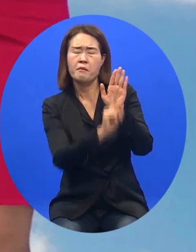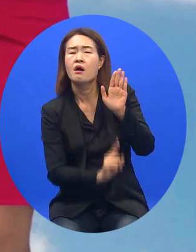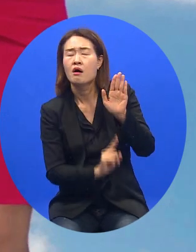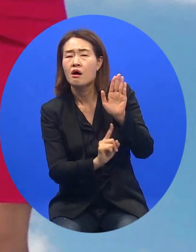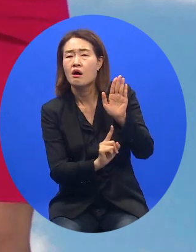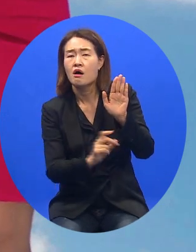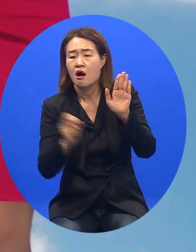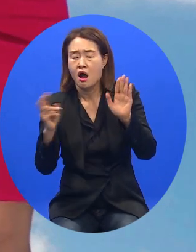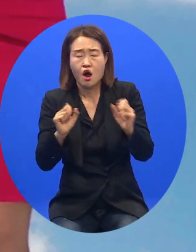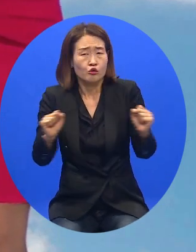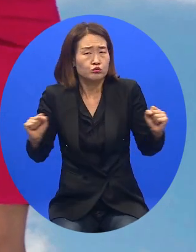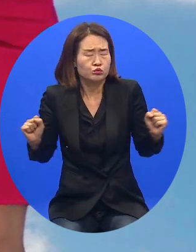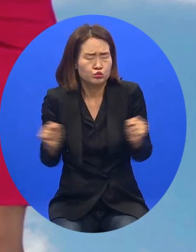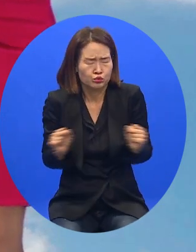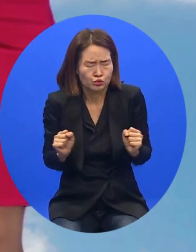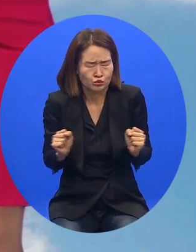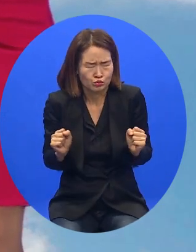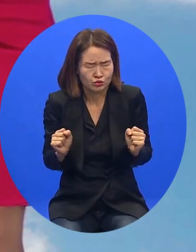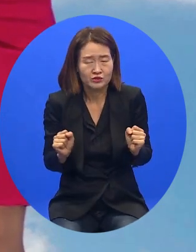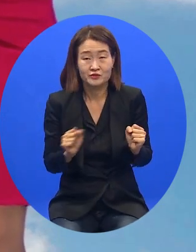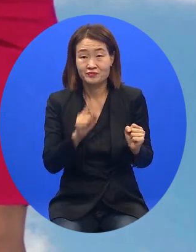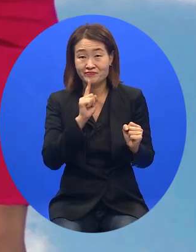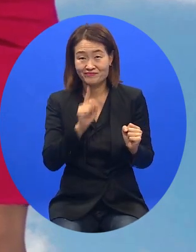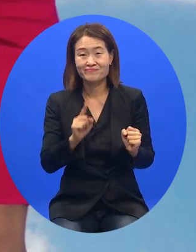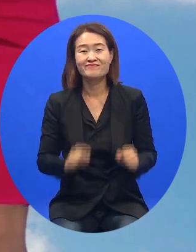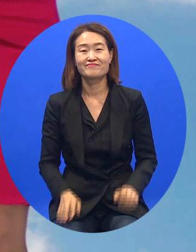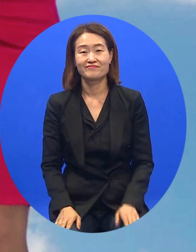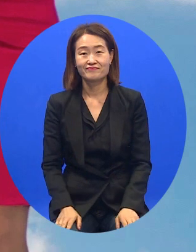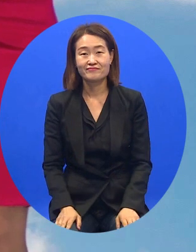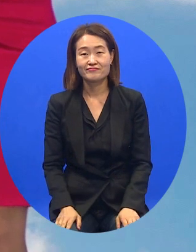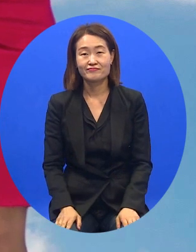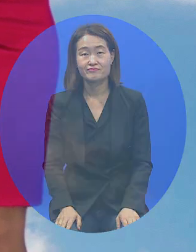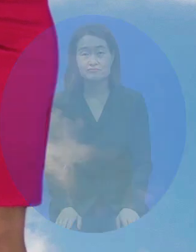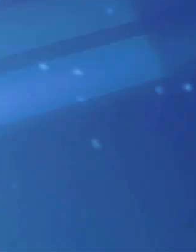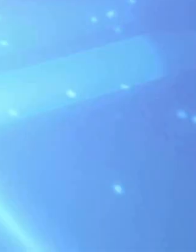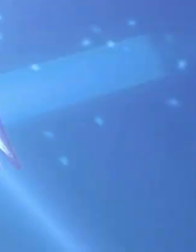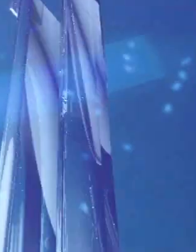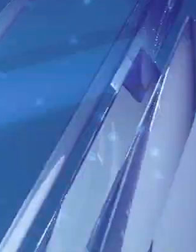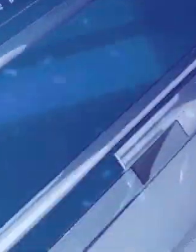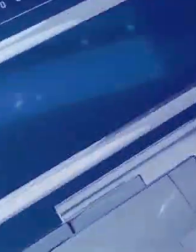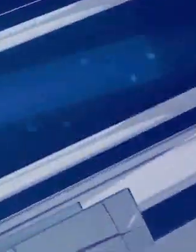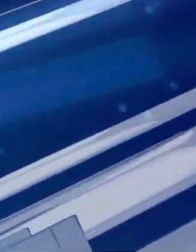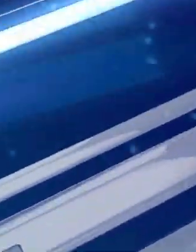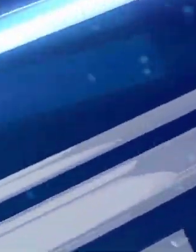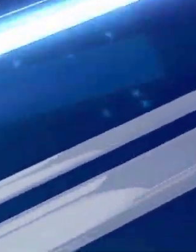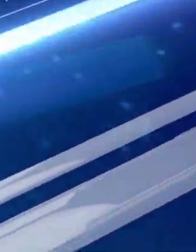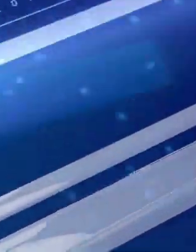떨어지면서 다시 강추위가 찾아오겠습니다. 날씨였습니다.